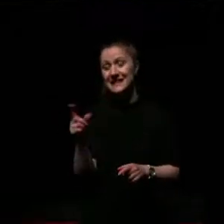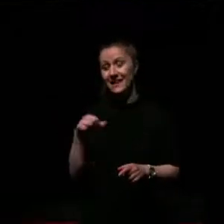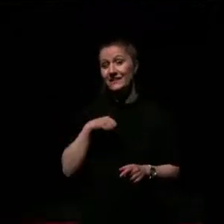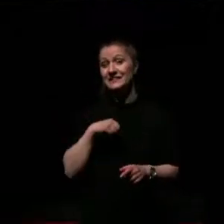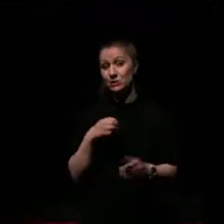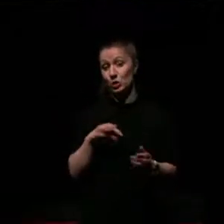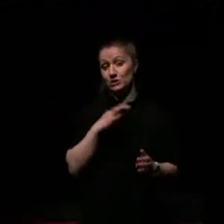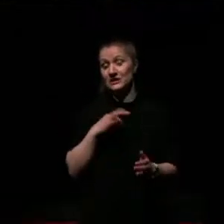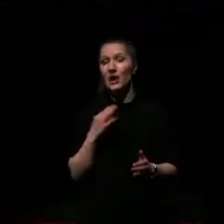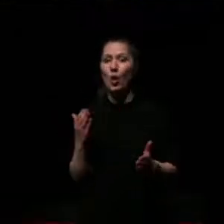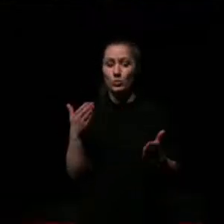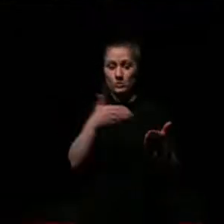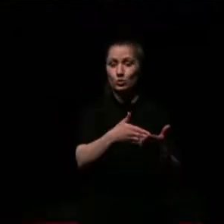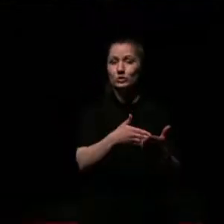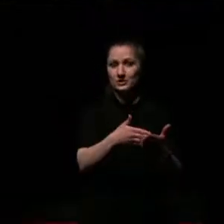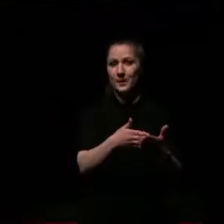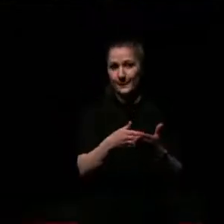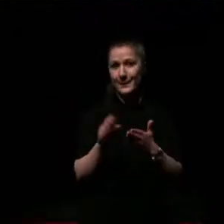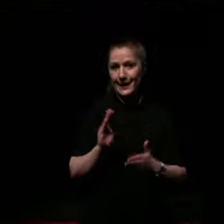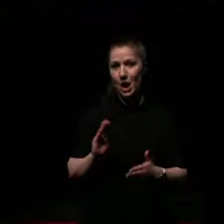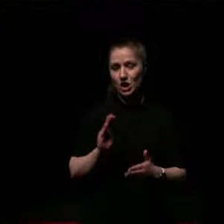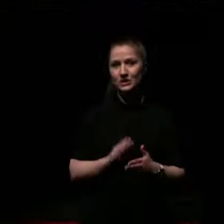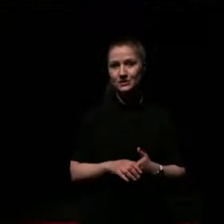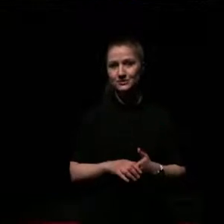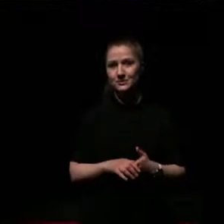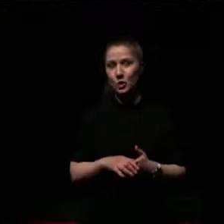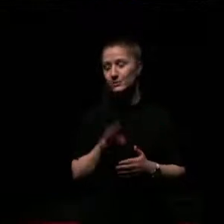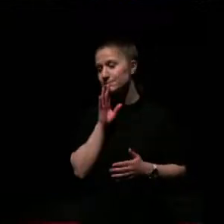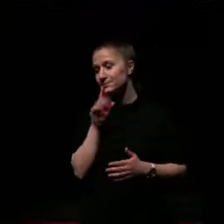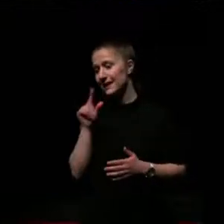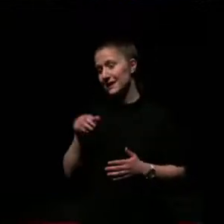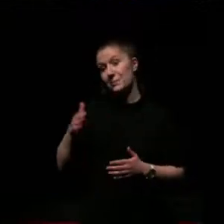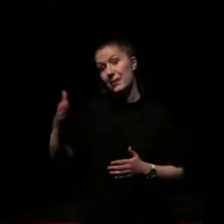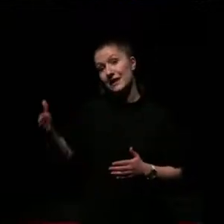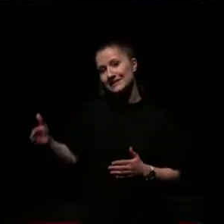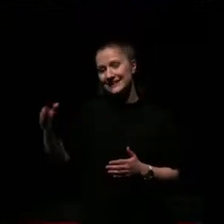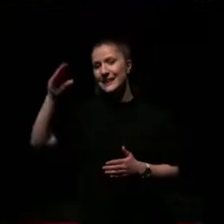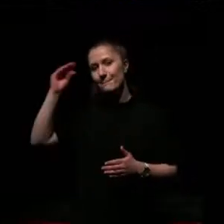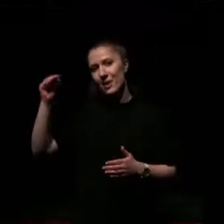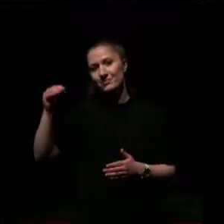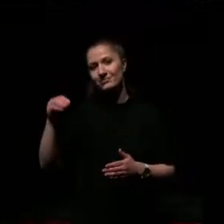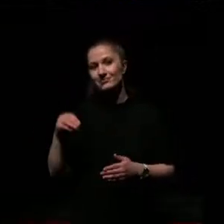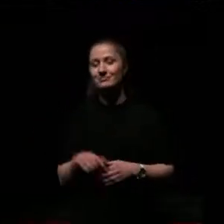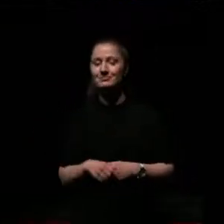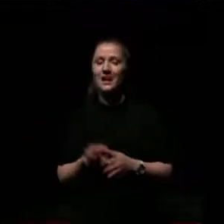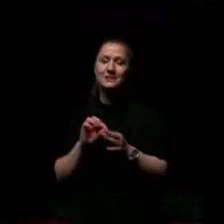stille imot. Så da er det lov å snakke litt med sidemannen mens vi venter.